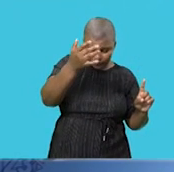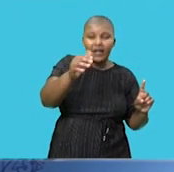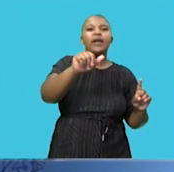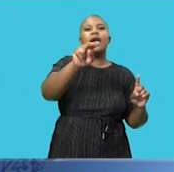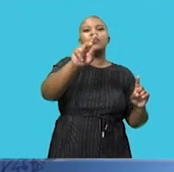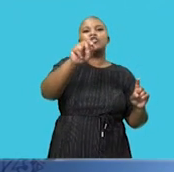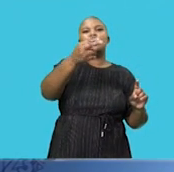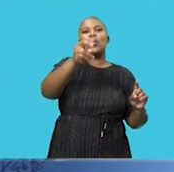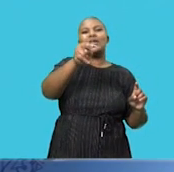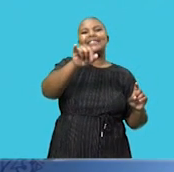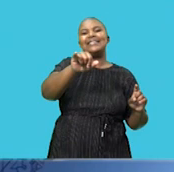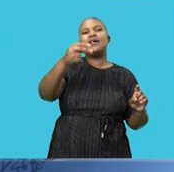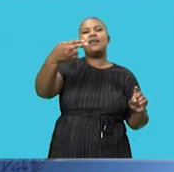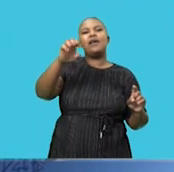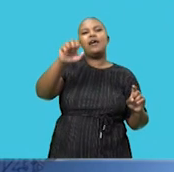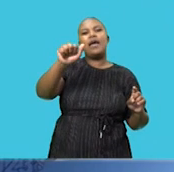Anthony Hamilton.